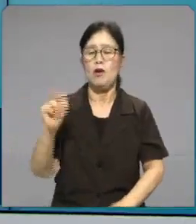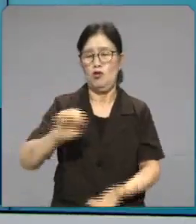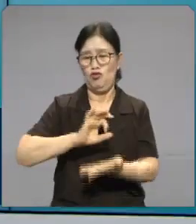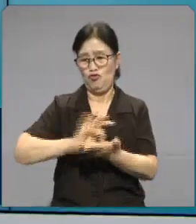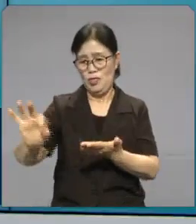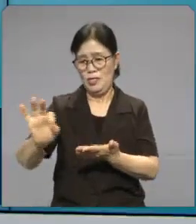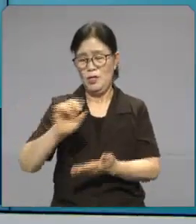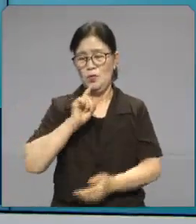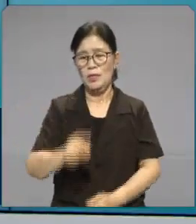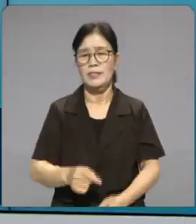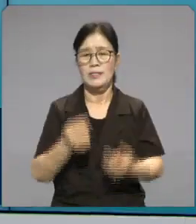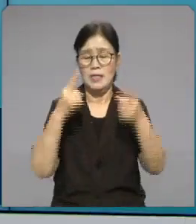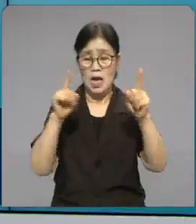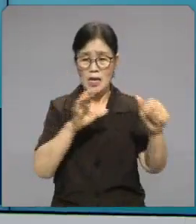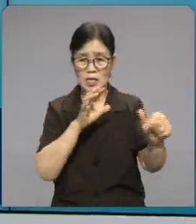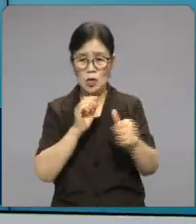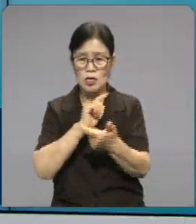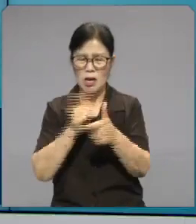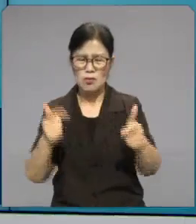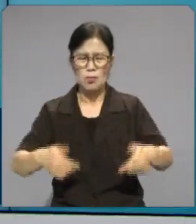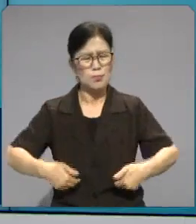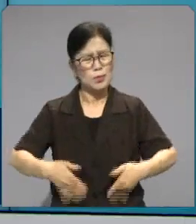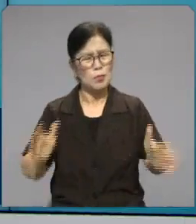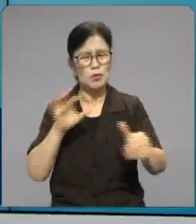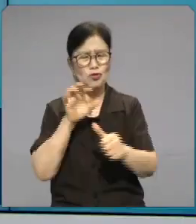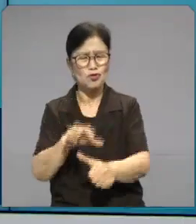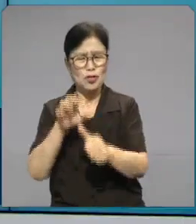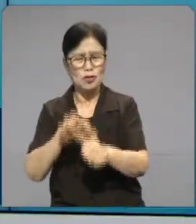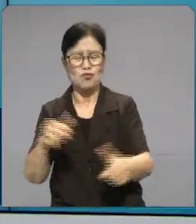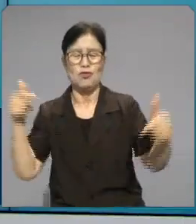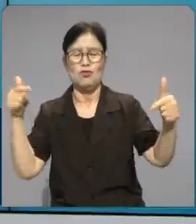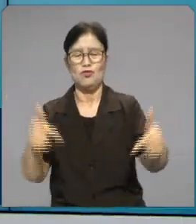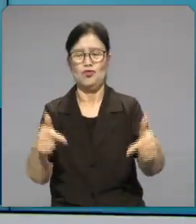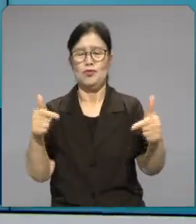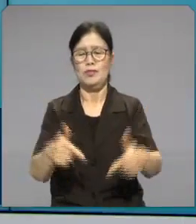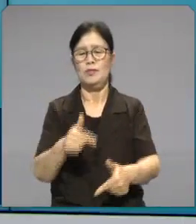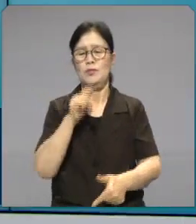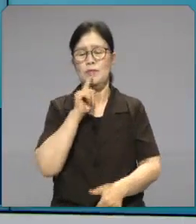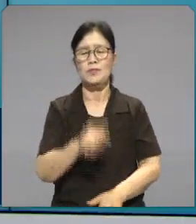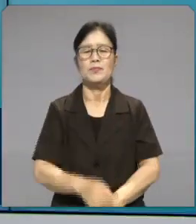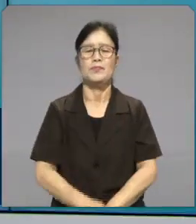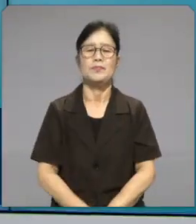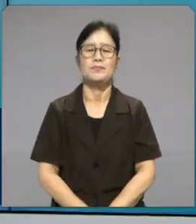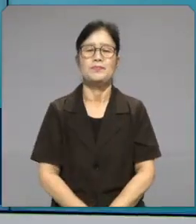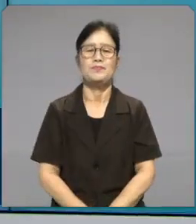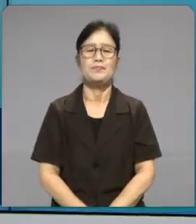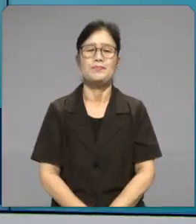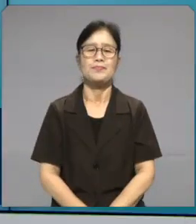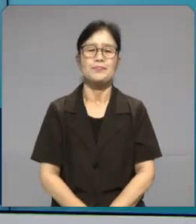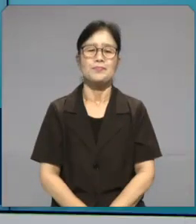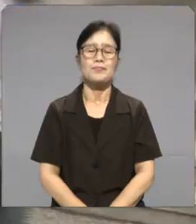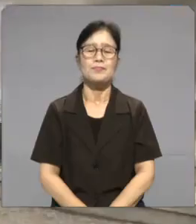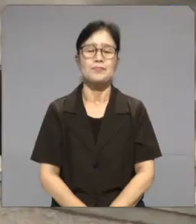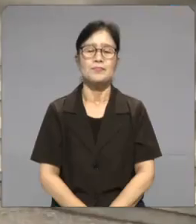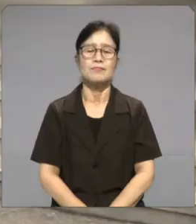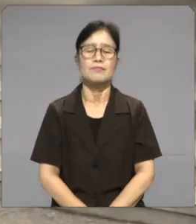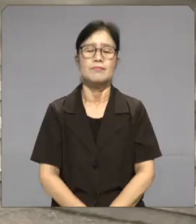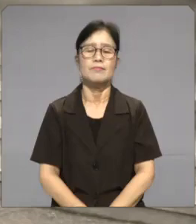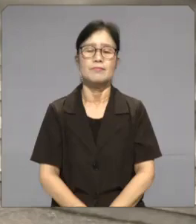밝혔습니다. 대학에 적용되는 각종 불필요한 규제도 완화하기로 했습니다. 김하희 기자입니다.